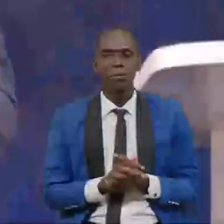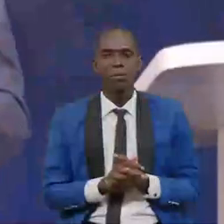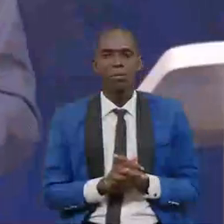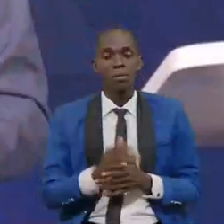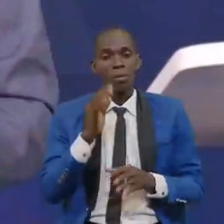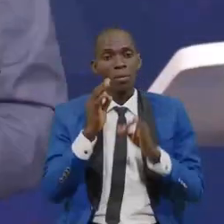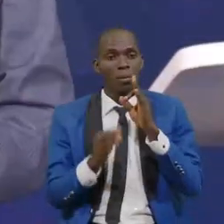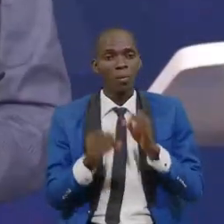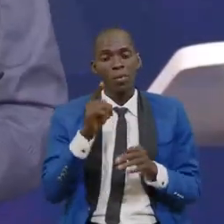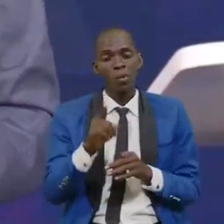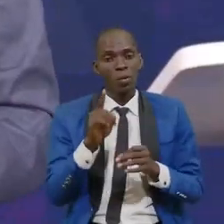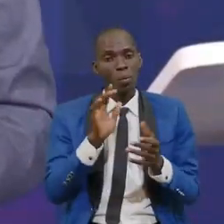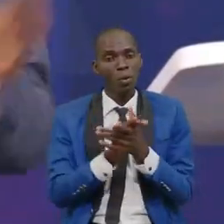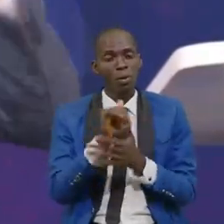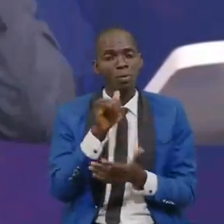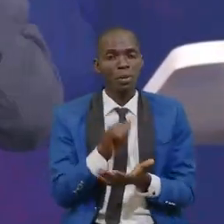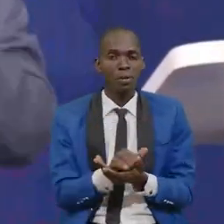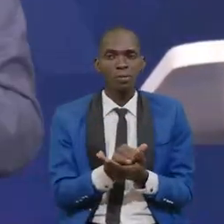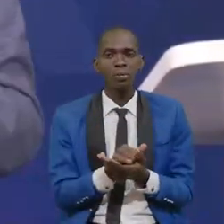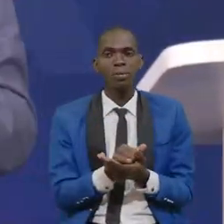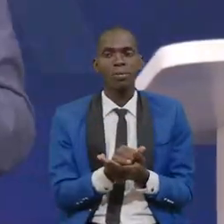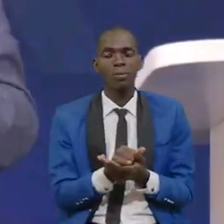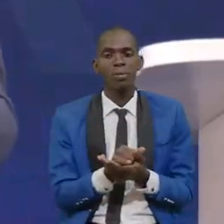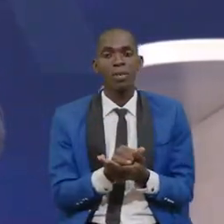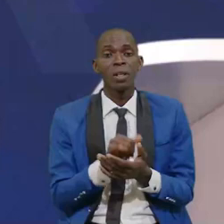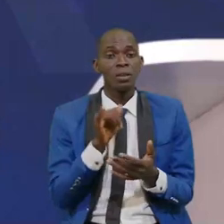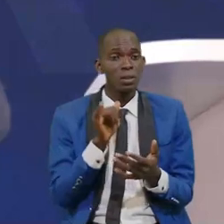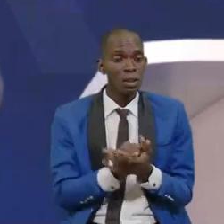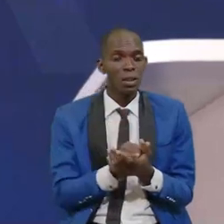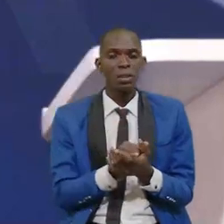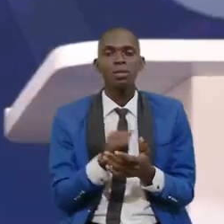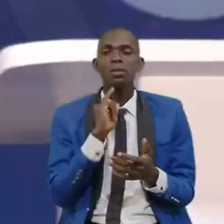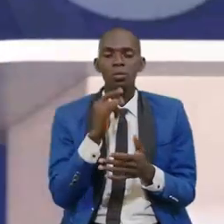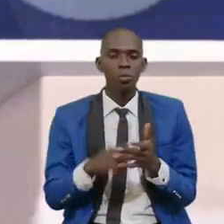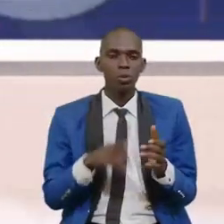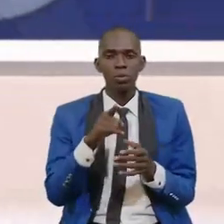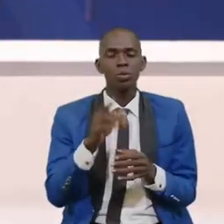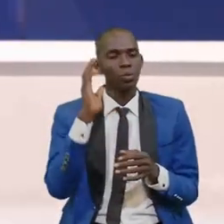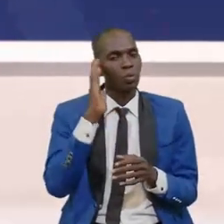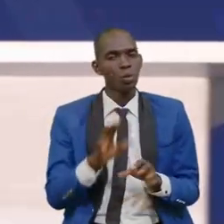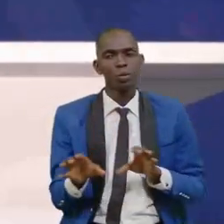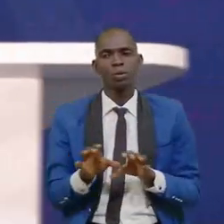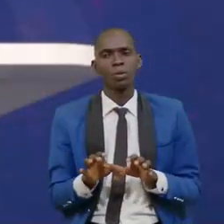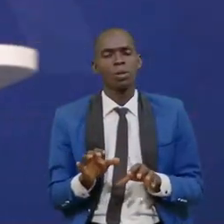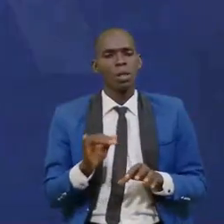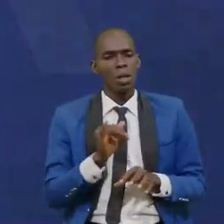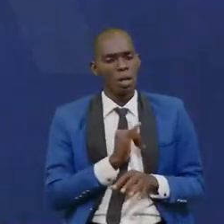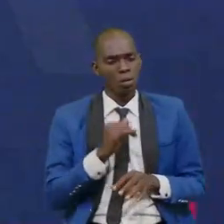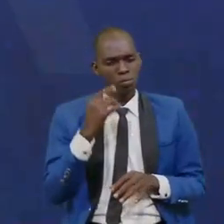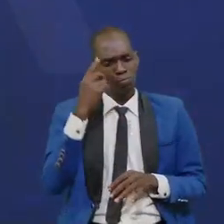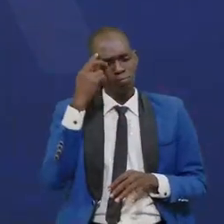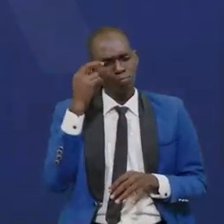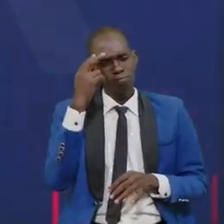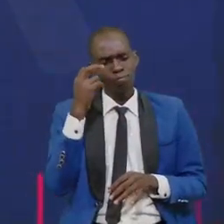Si tu crois cela, c'est exactement ce que tu vas faire. Vous savez, je me demande, comment